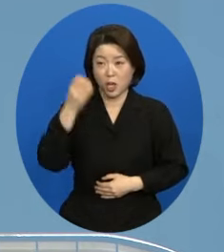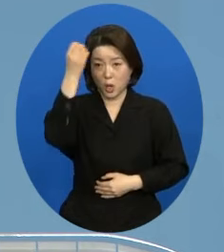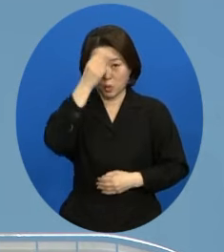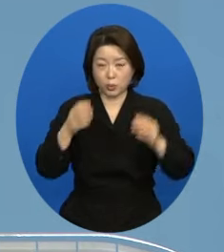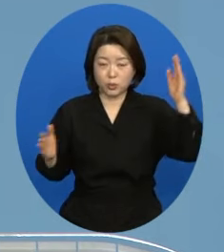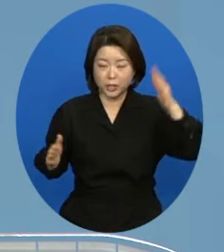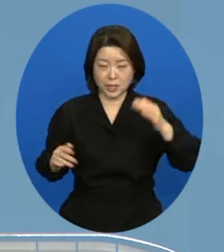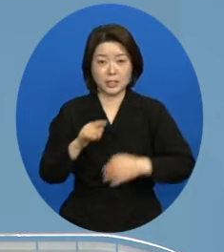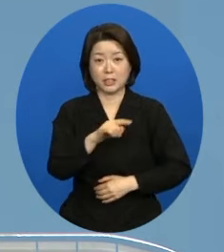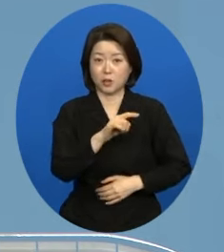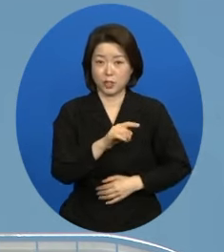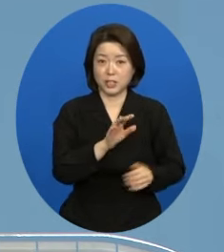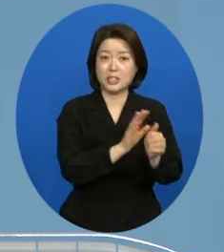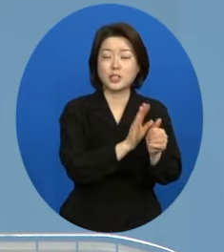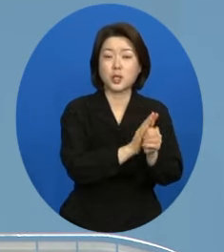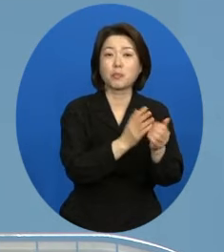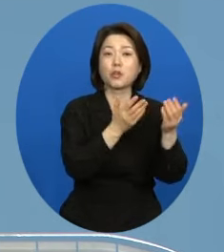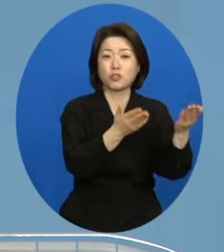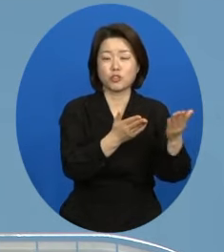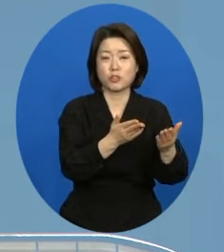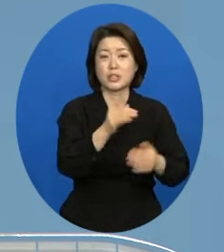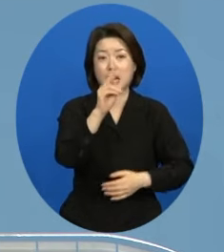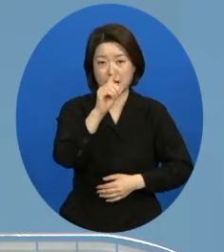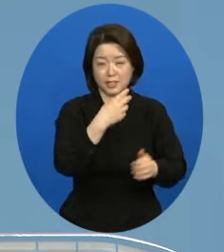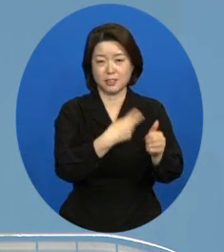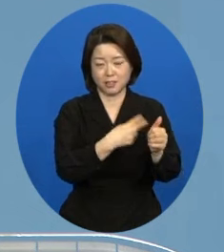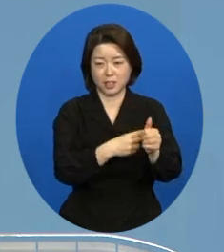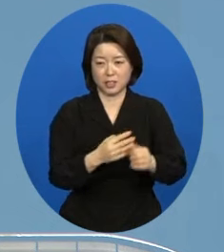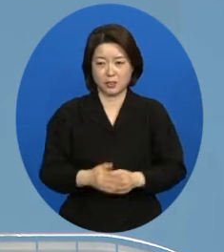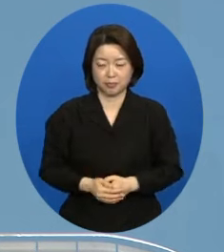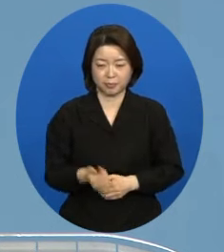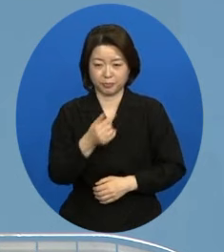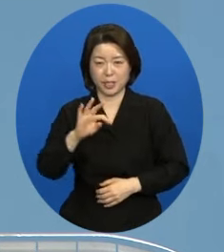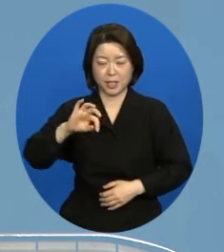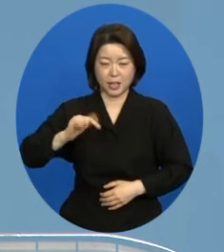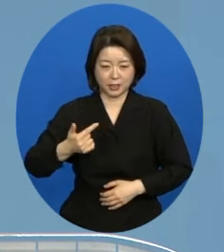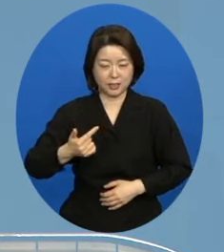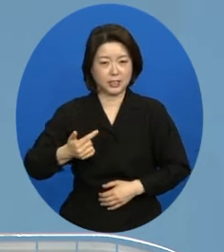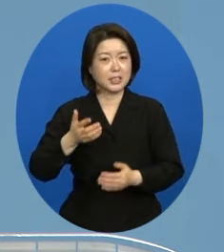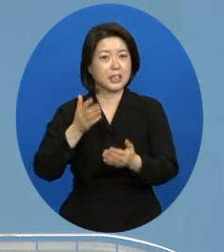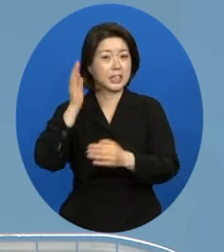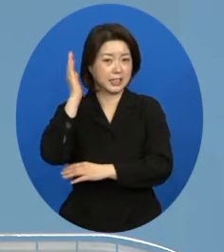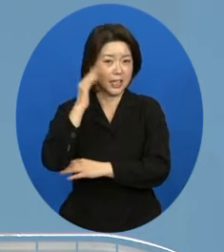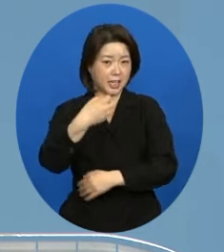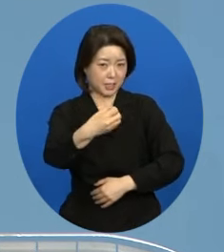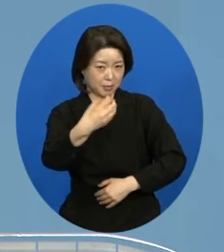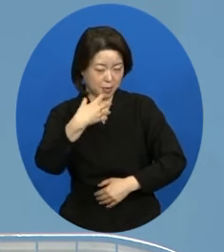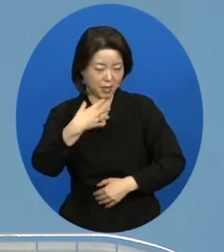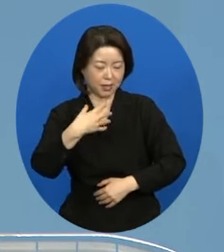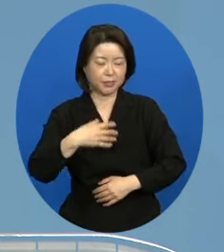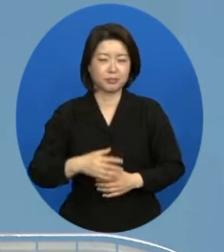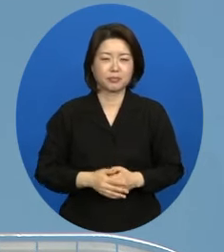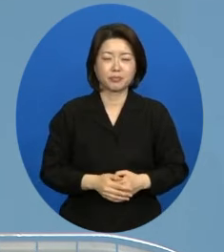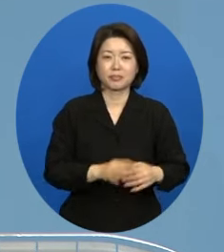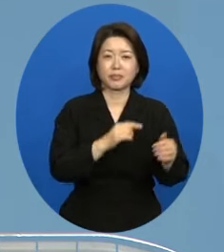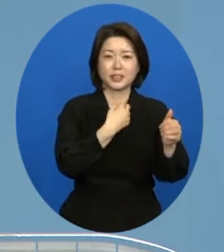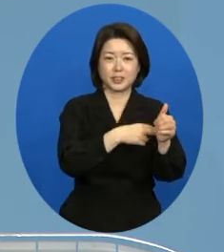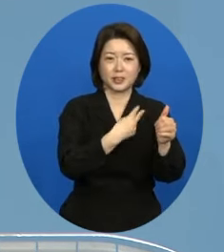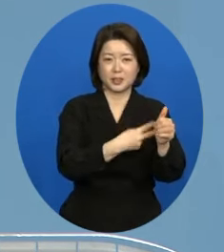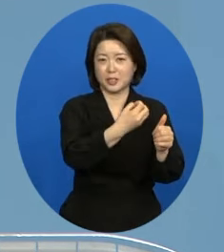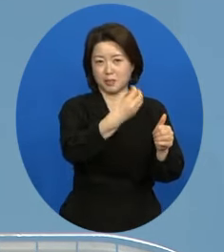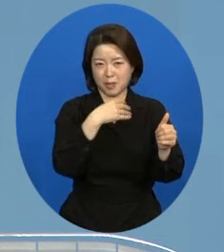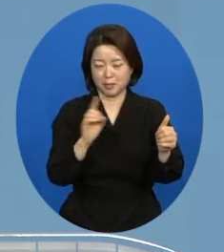한 선생님께서이 을 저에게 전해주시면서 이런 이야기를